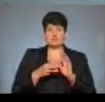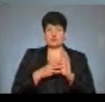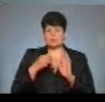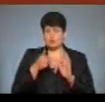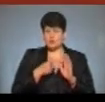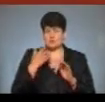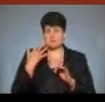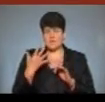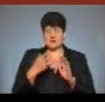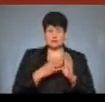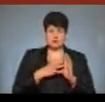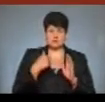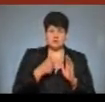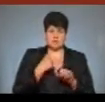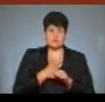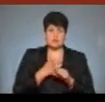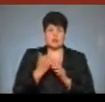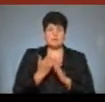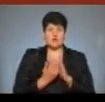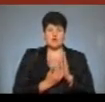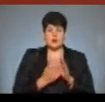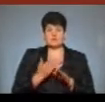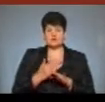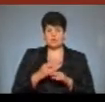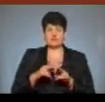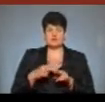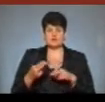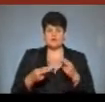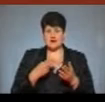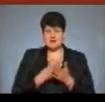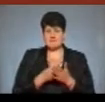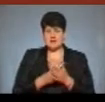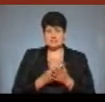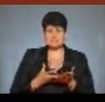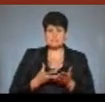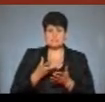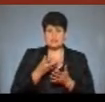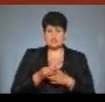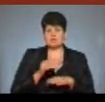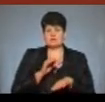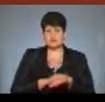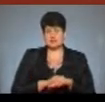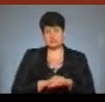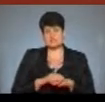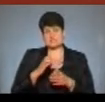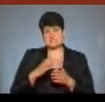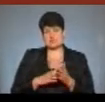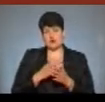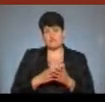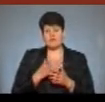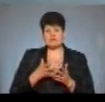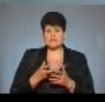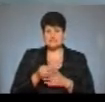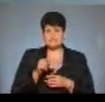році, 5-8 рік, працювала програма часткове відшкодування вартості сплачених, фактично сплачених страхових внесків.